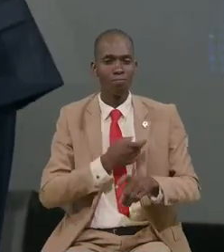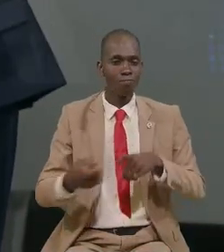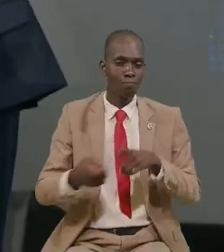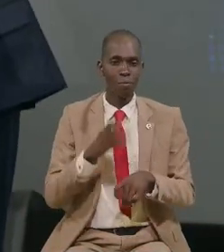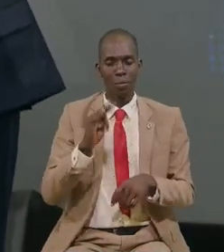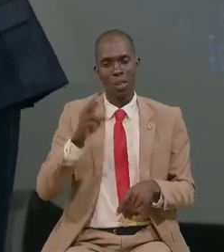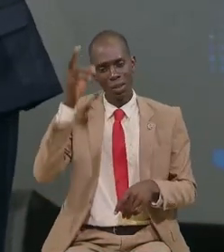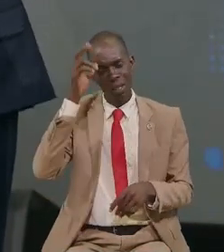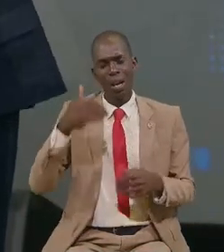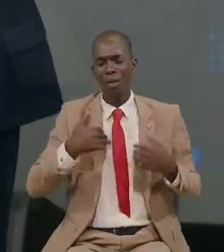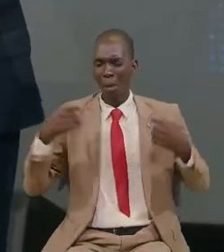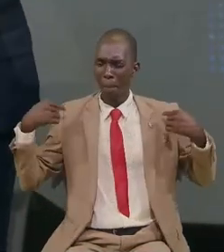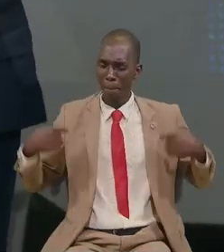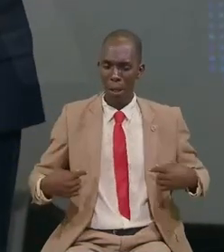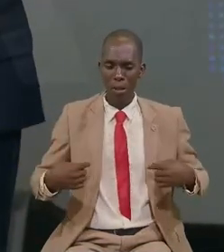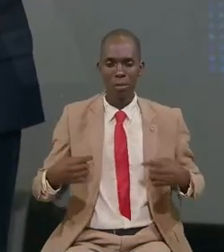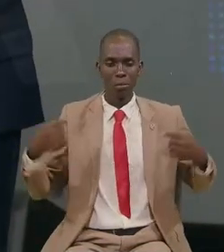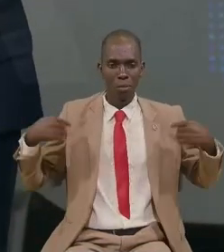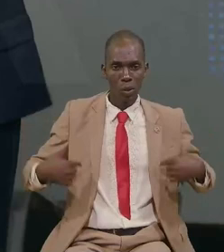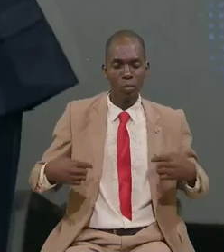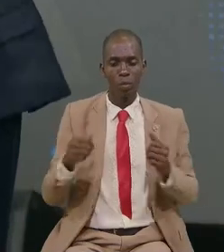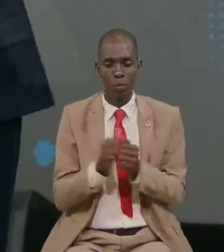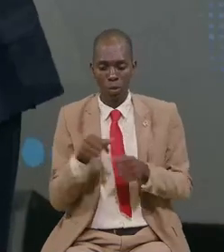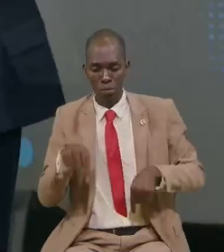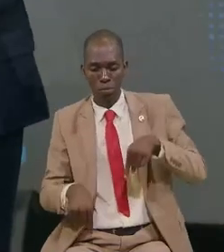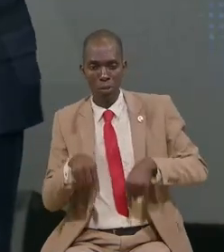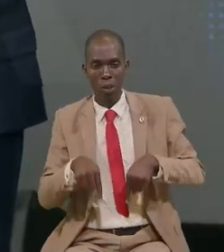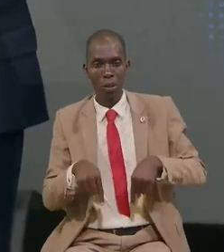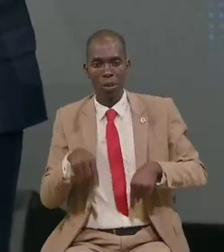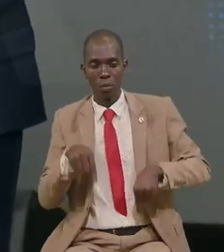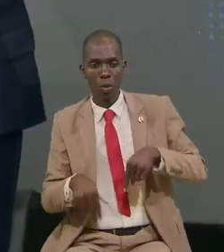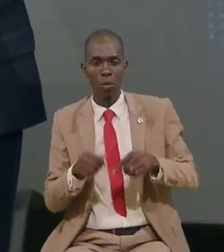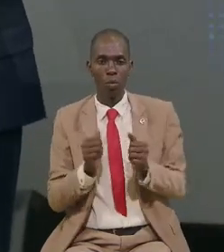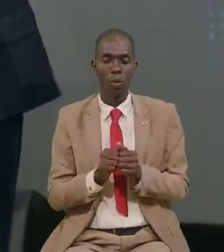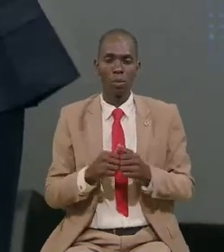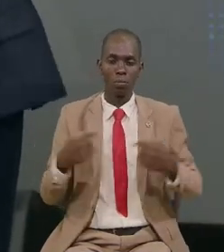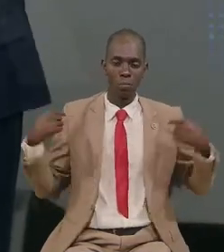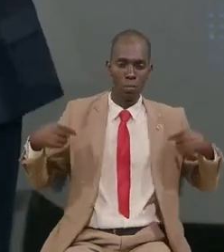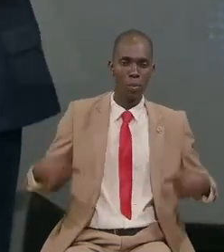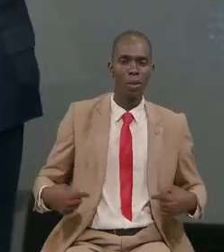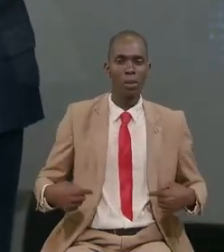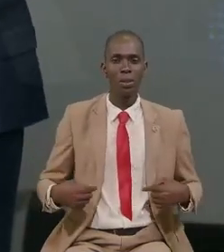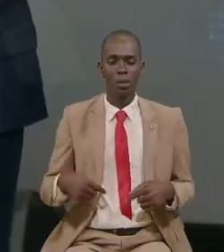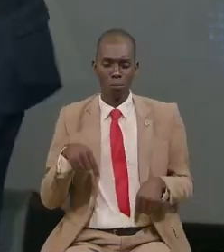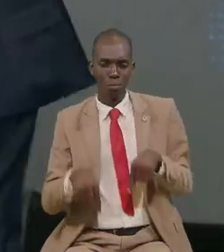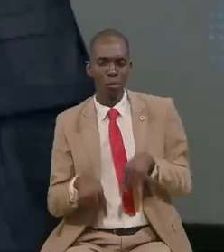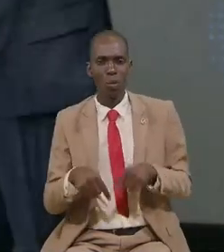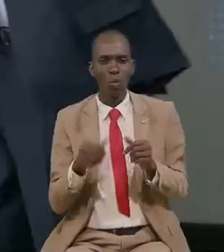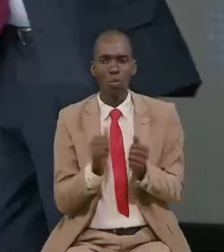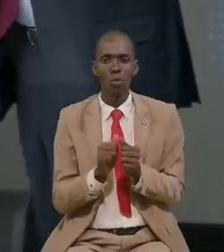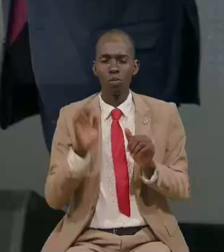douleur, paralysie avec douleur, paralysie avec l'agonie, paralysie avec